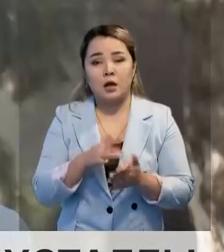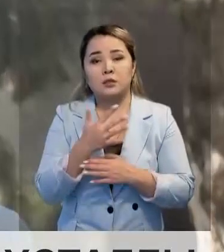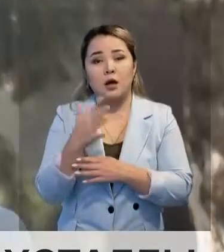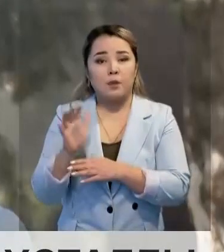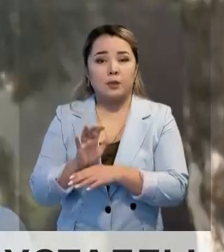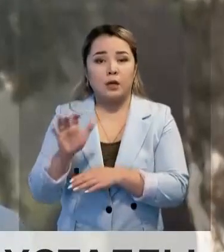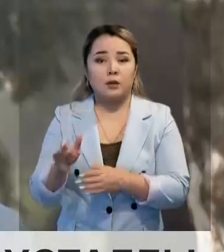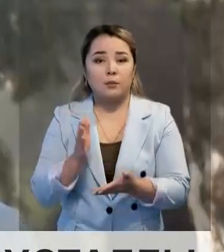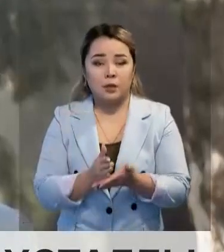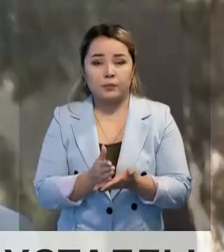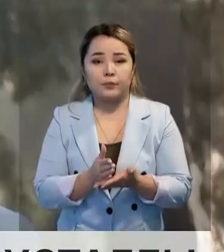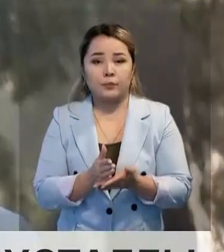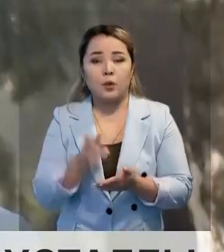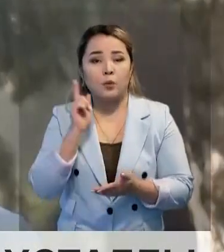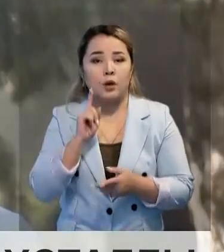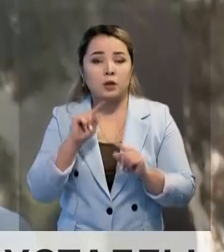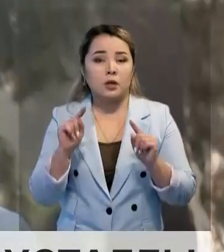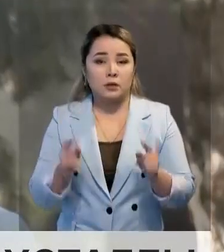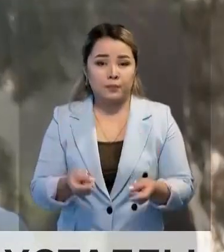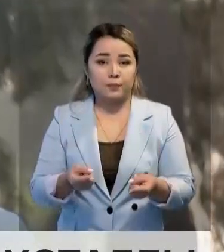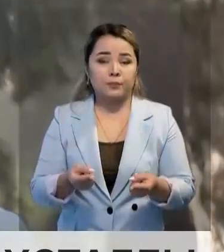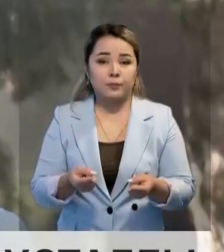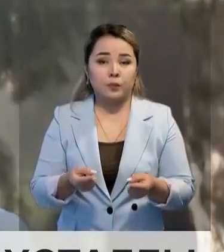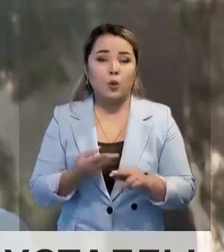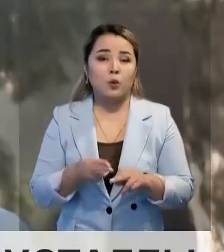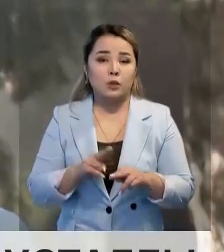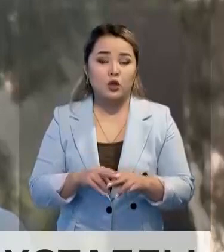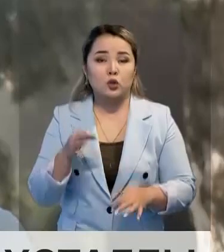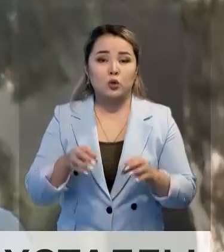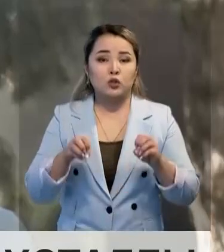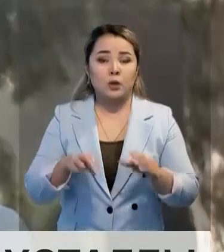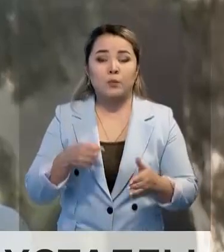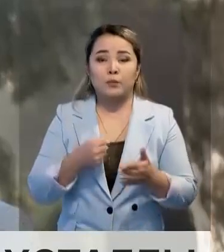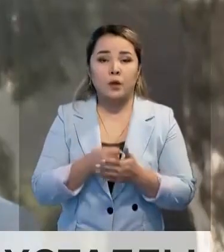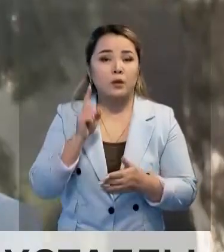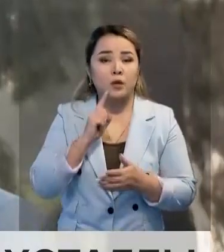саябағына өткізілді. Уақытша ұстап сонда сот шешім шыққанға дейін.